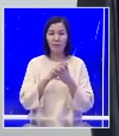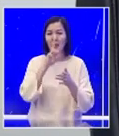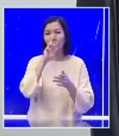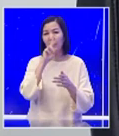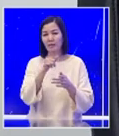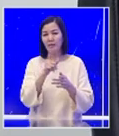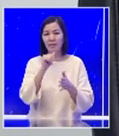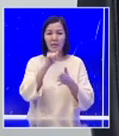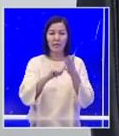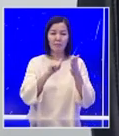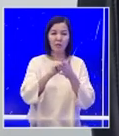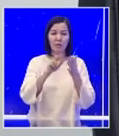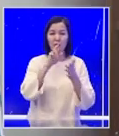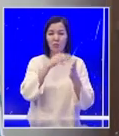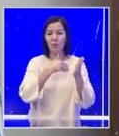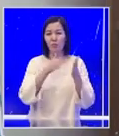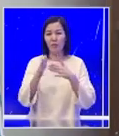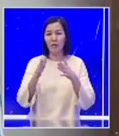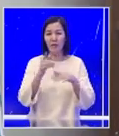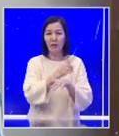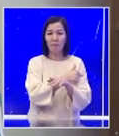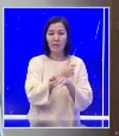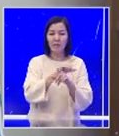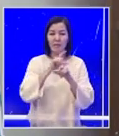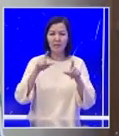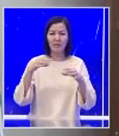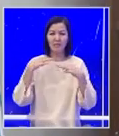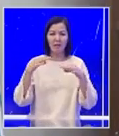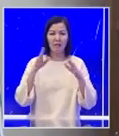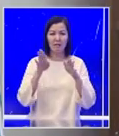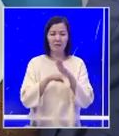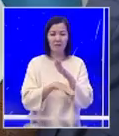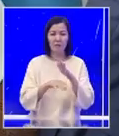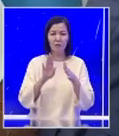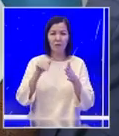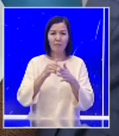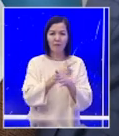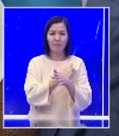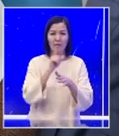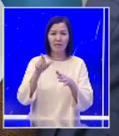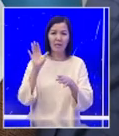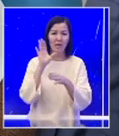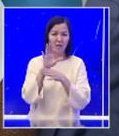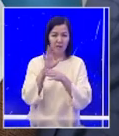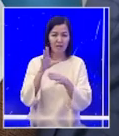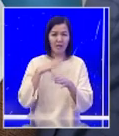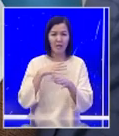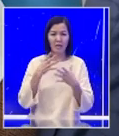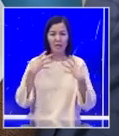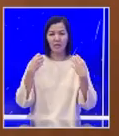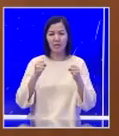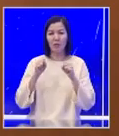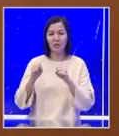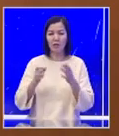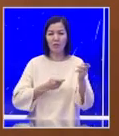көтермейтін, кемшілікті кешірмейтін жауапты сала медицина. Салғырттық үшін өңірдегі бас дәрігер әбден сөз естіді. Облыс әкімі денсаулық сақтау